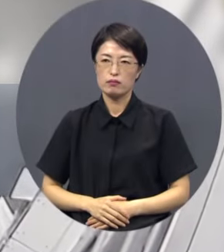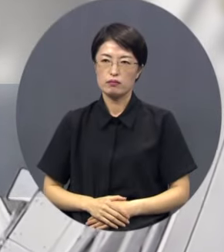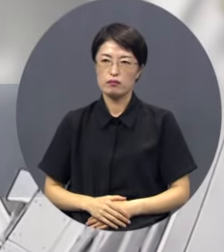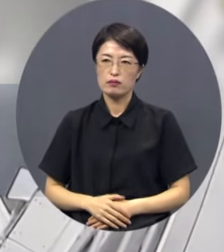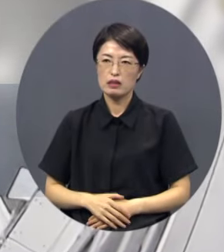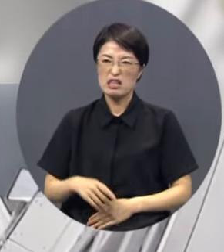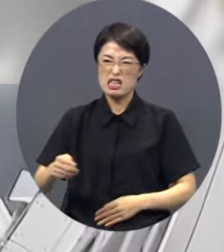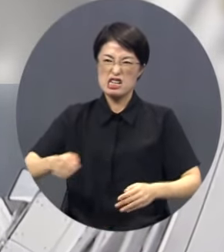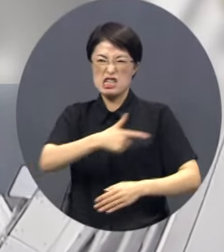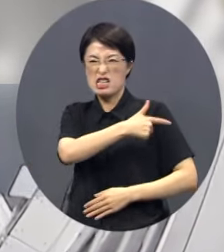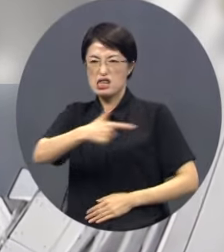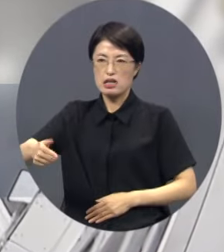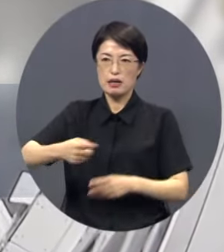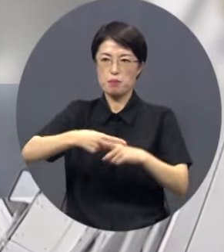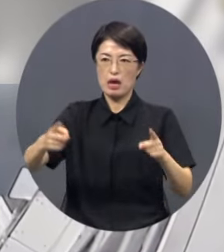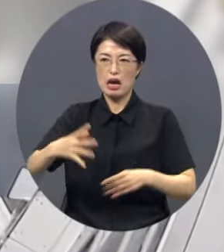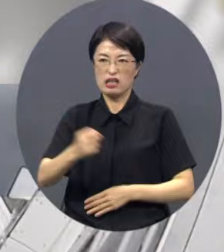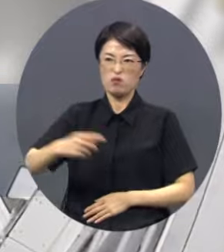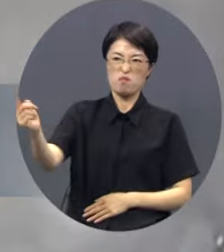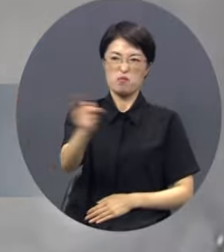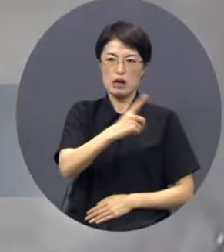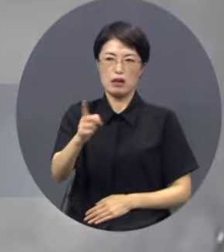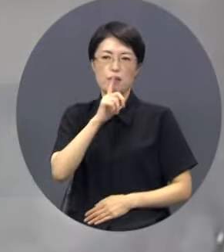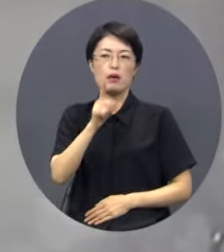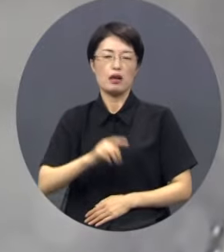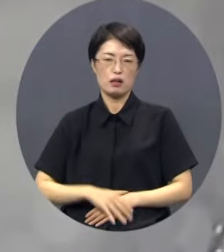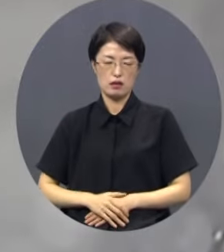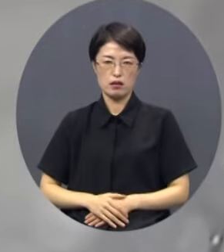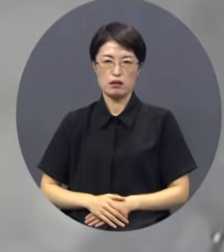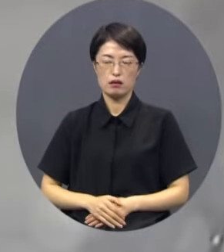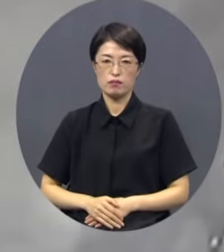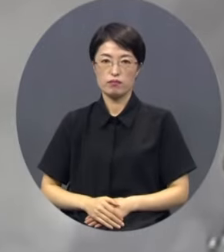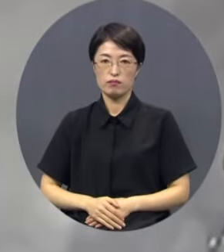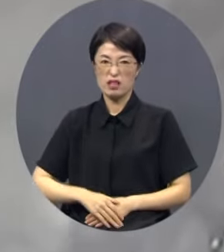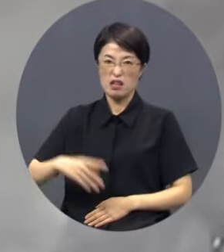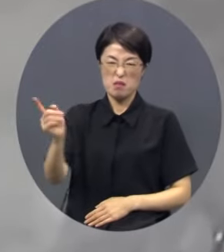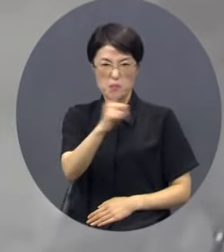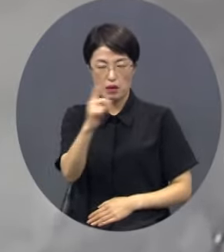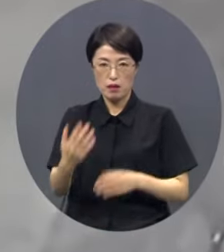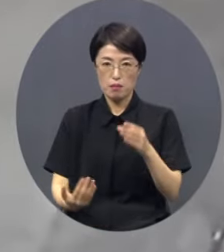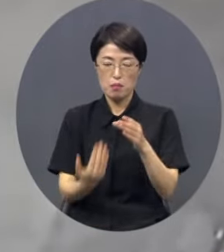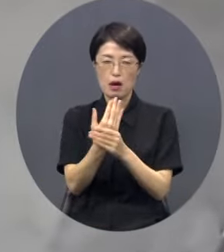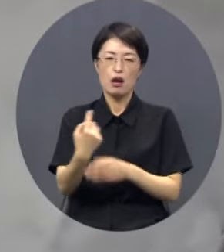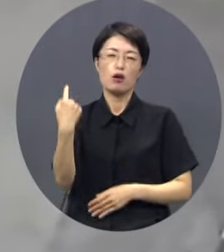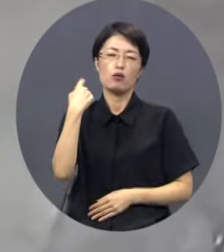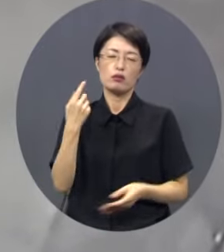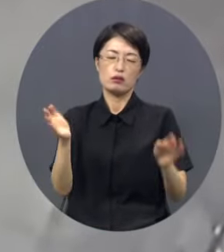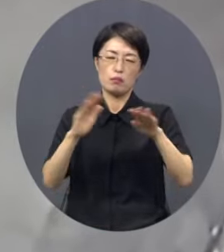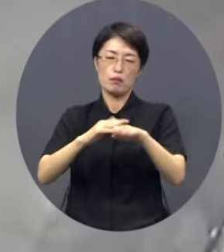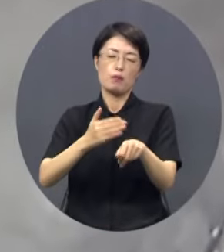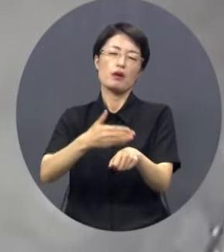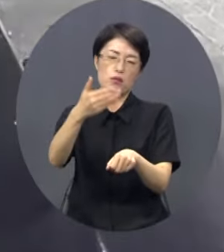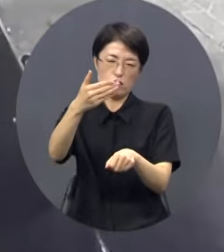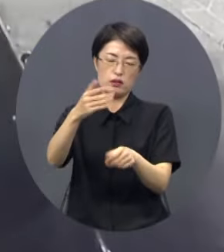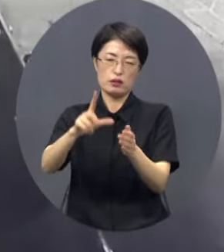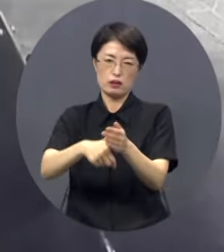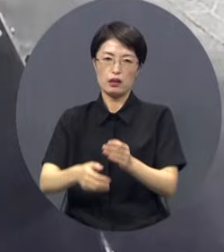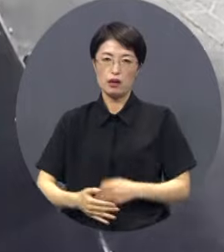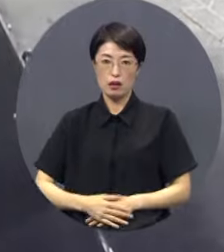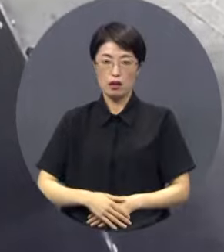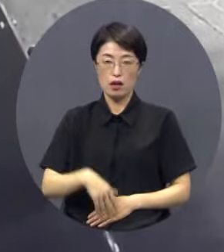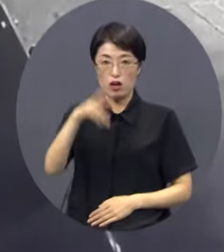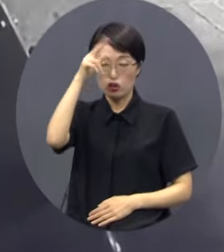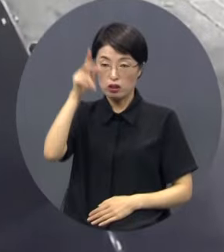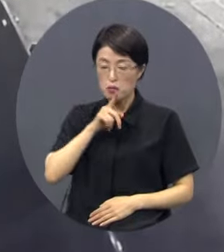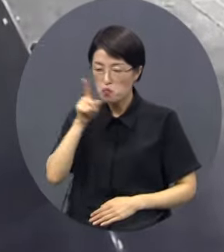턱걸이였던지 경찰 좀 내린 것 같다고. 흉기 난동이 벌어진 건 어젯밤 9시쯤. 신고를 받은 경찰은